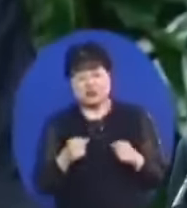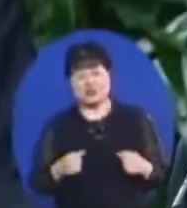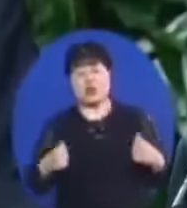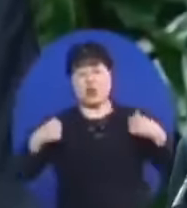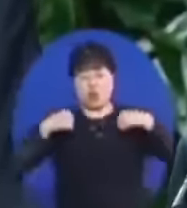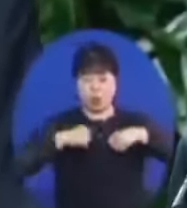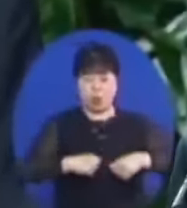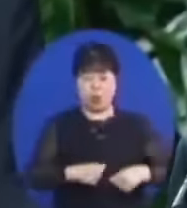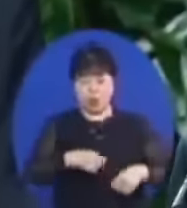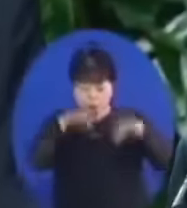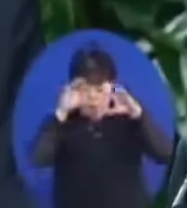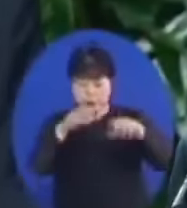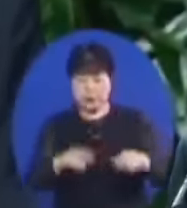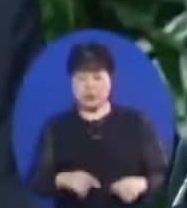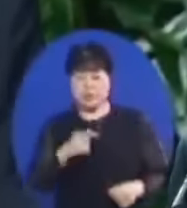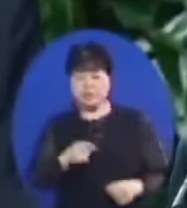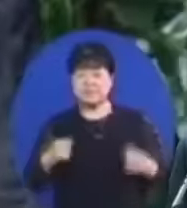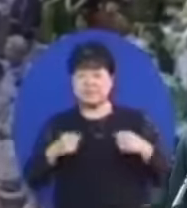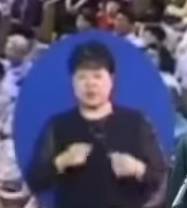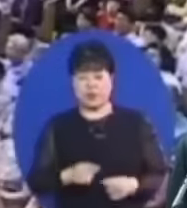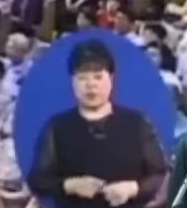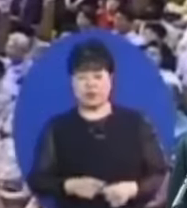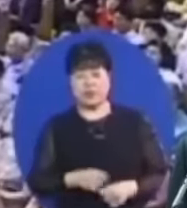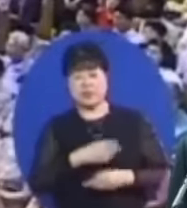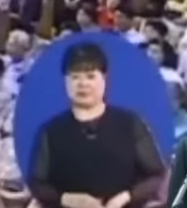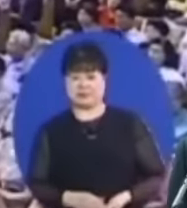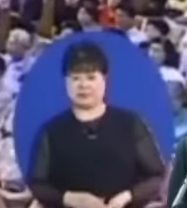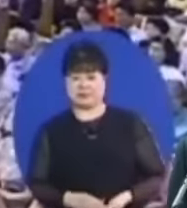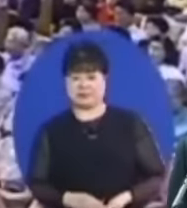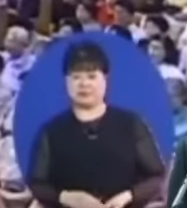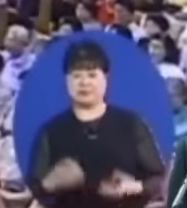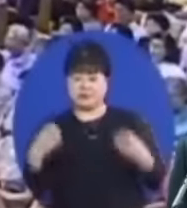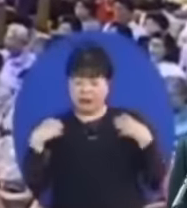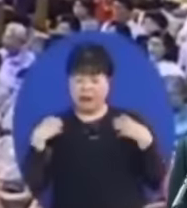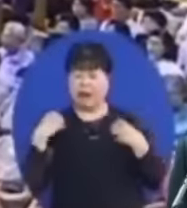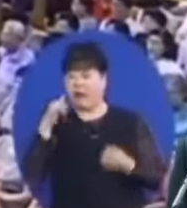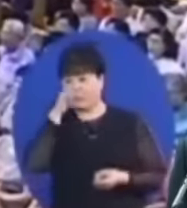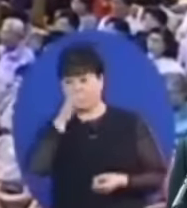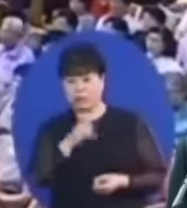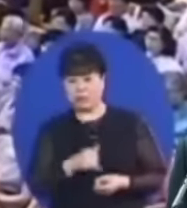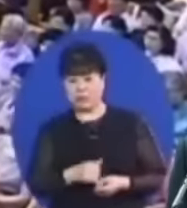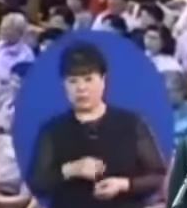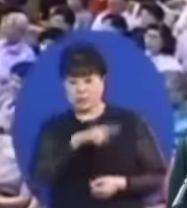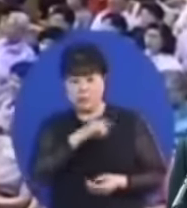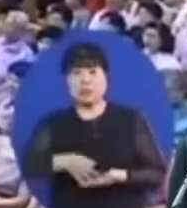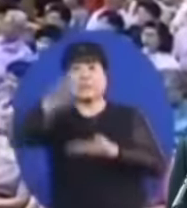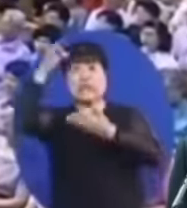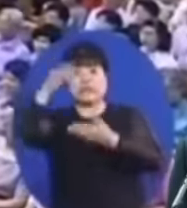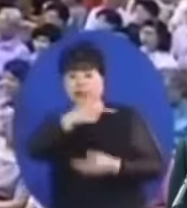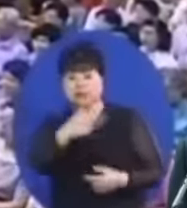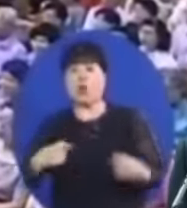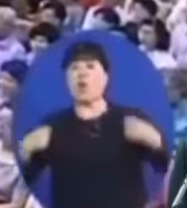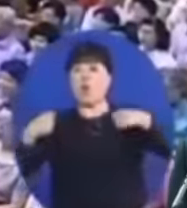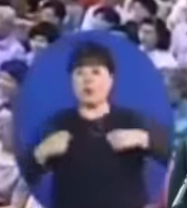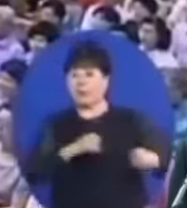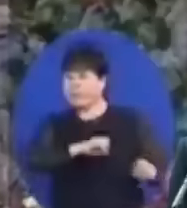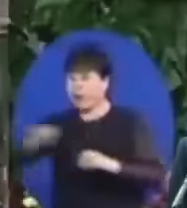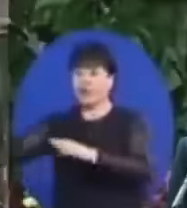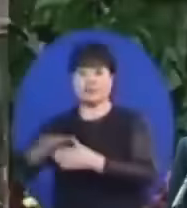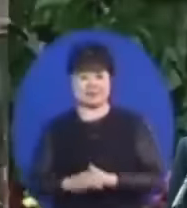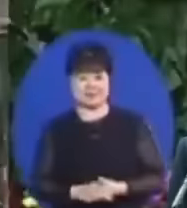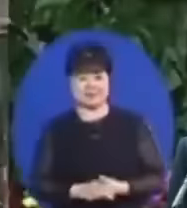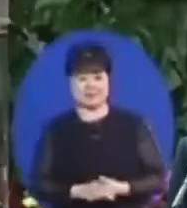되고 비 올 때는 망토가 되고 잘 때는 이불이 되고 그에게는 그것이 최고의 재산이었는데 그것을 내가